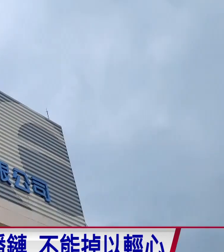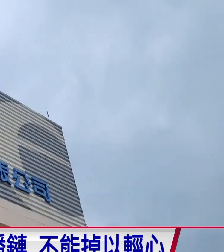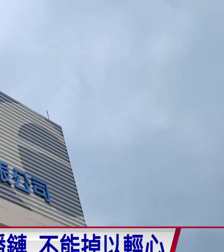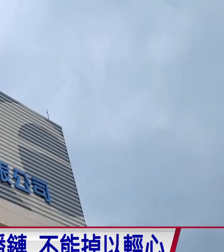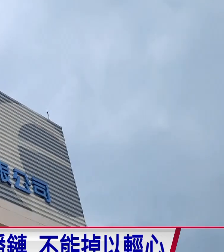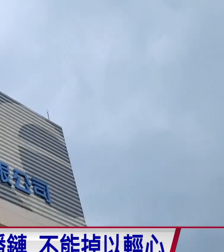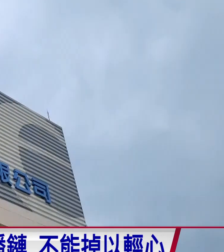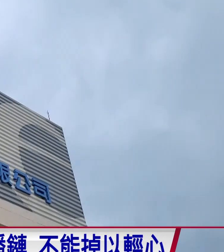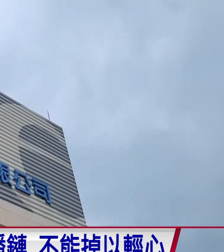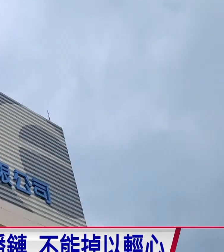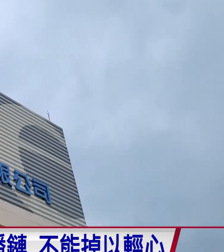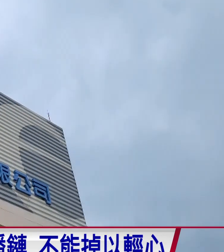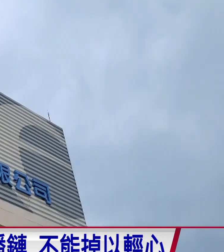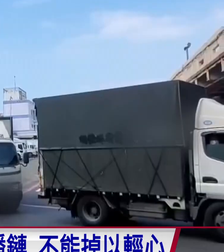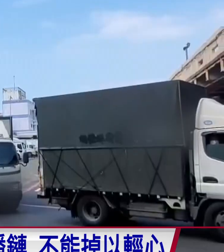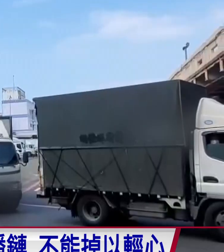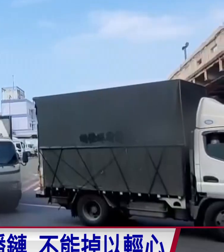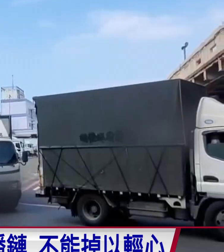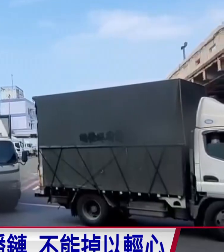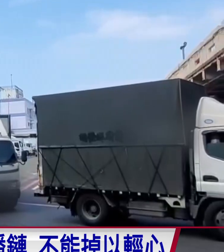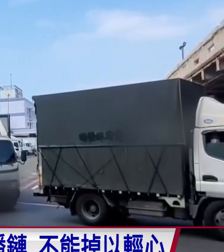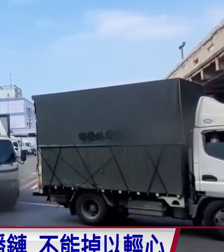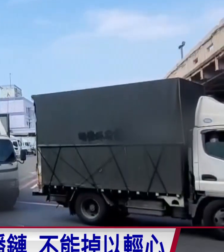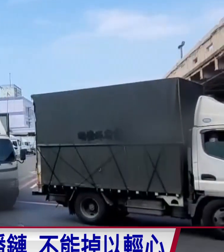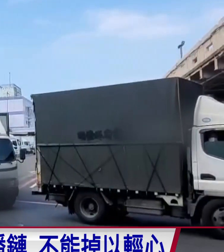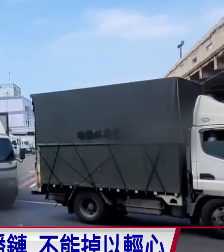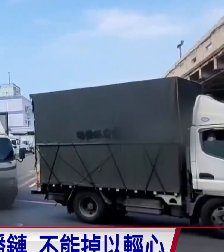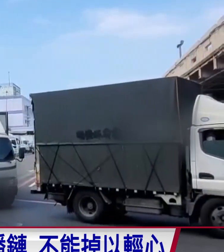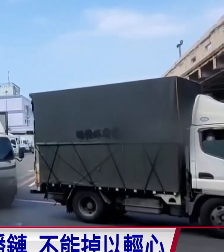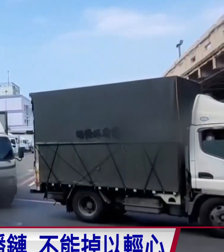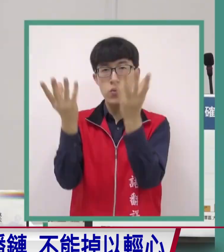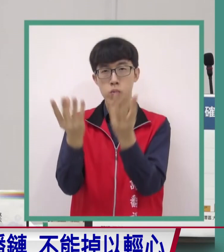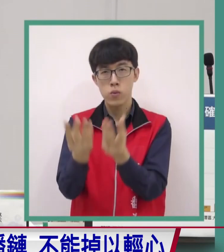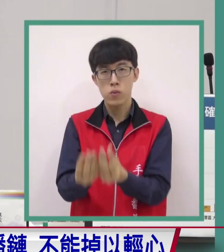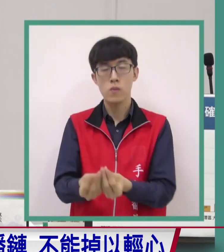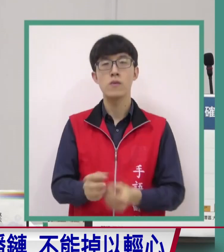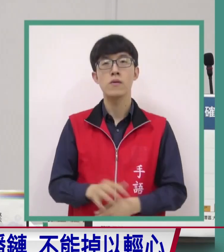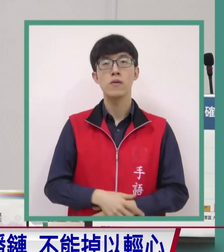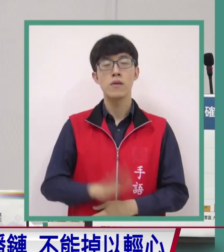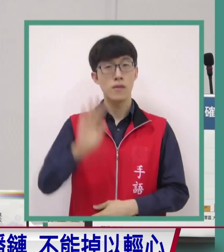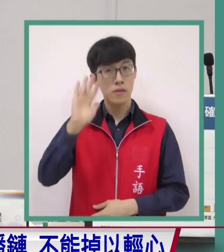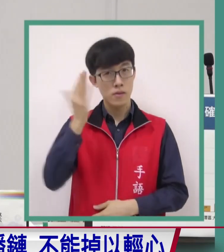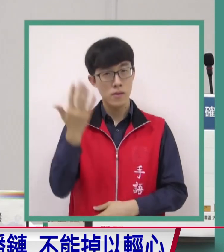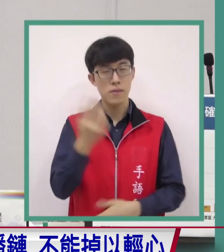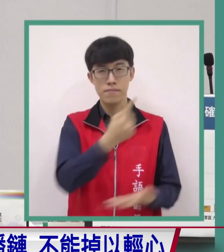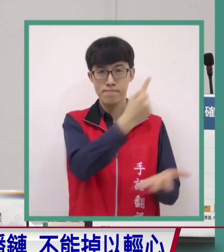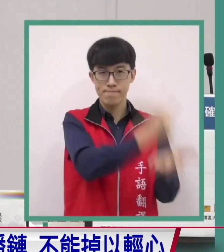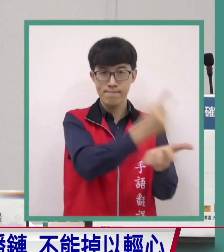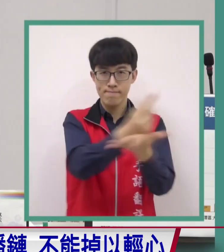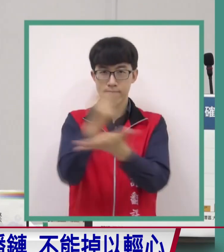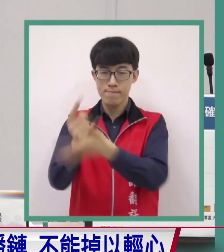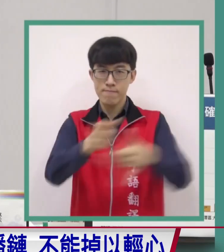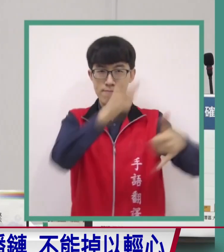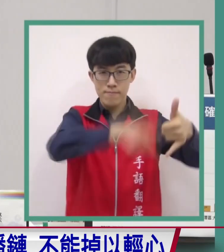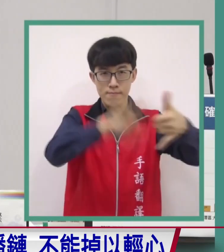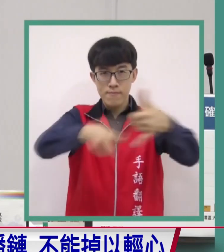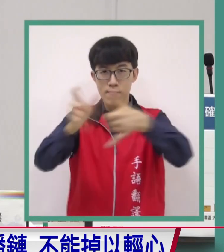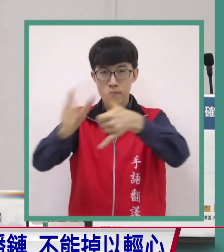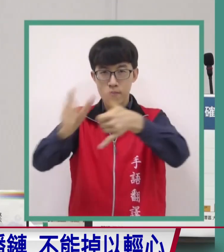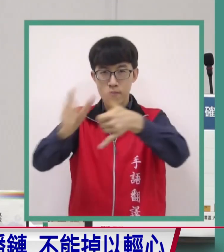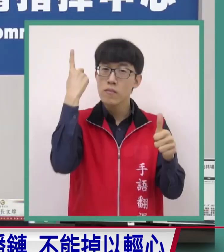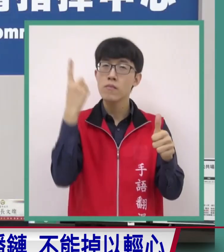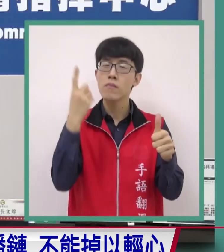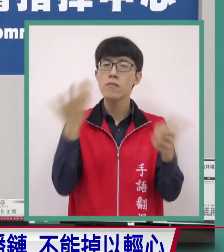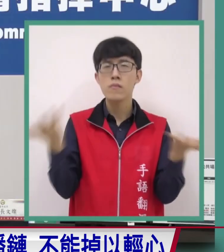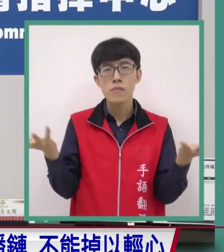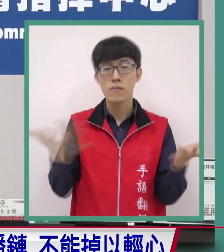楼的传播链，以及快递公司员工家庭感染的部分，都将安排二采，当然是有隐形传播圈的存在，不